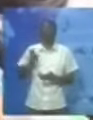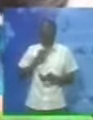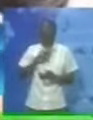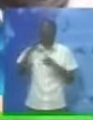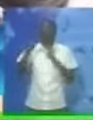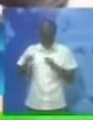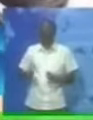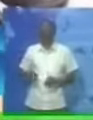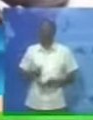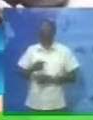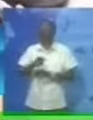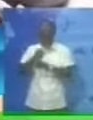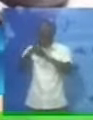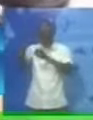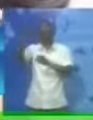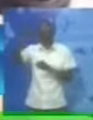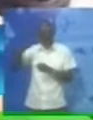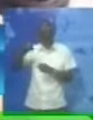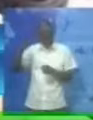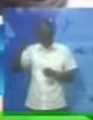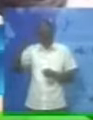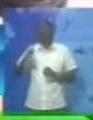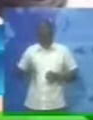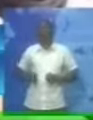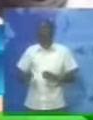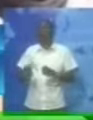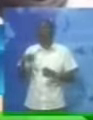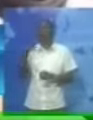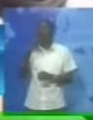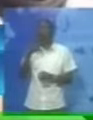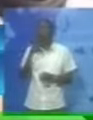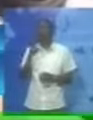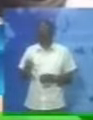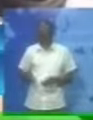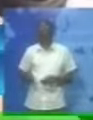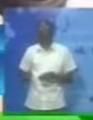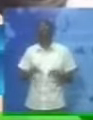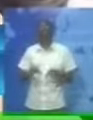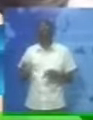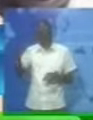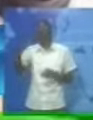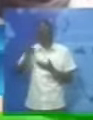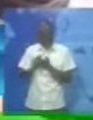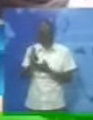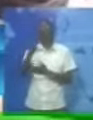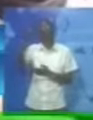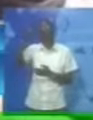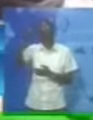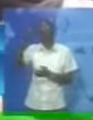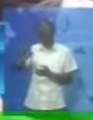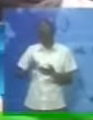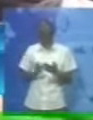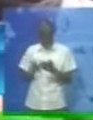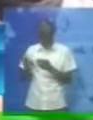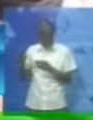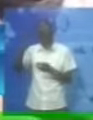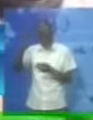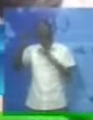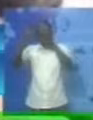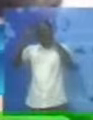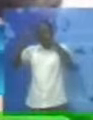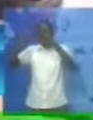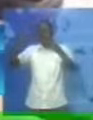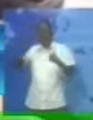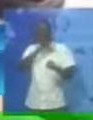fort de soutien à des efforts qui sont menés au sein de cette unité par le président Lazare Soré depuis plus